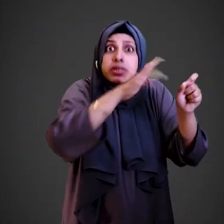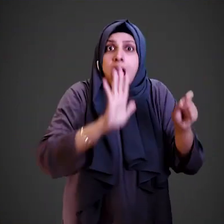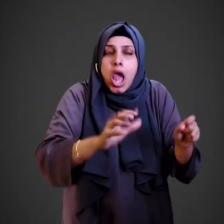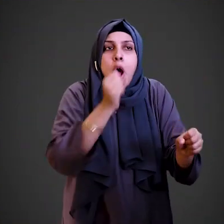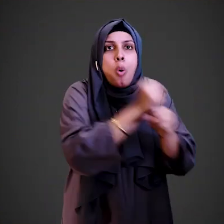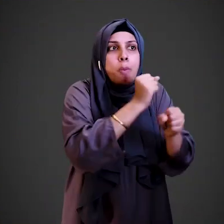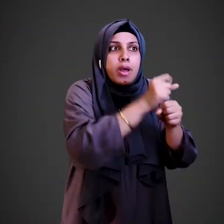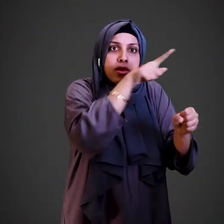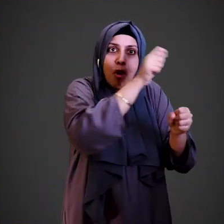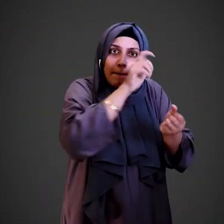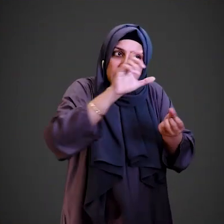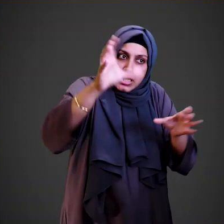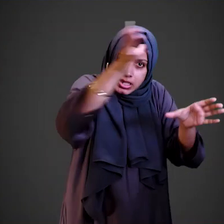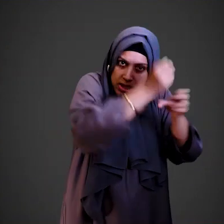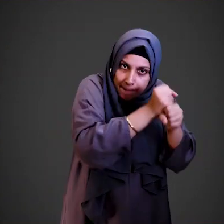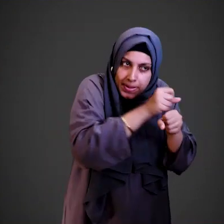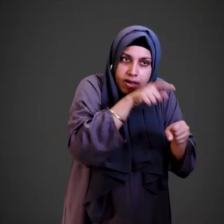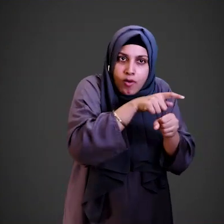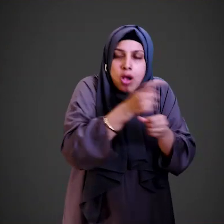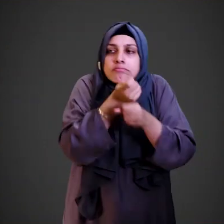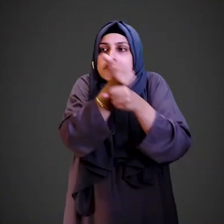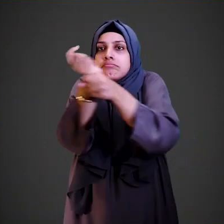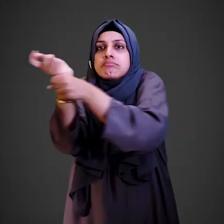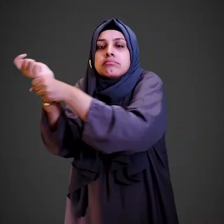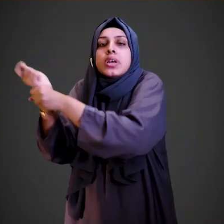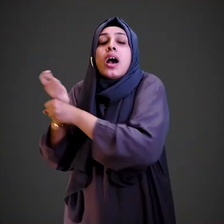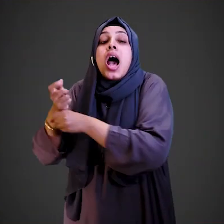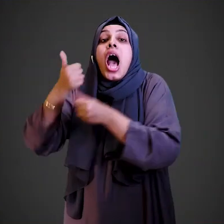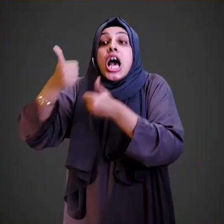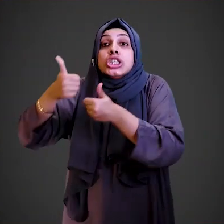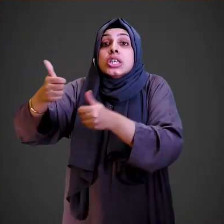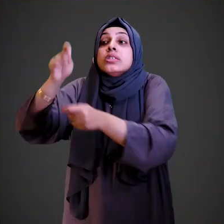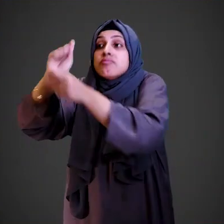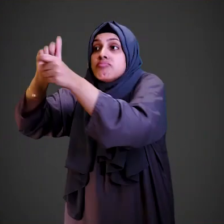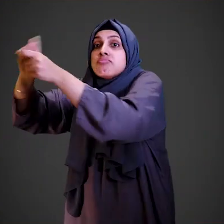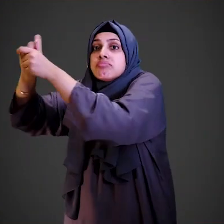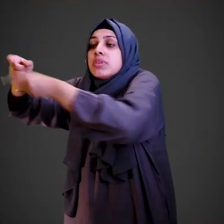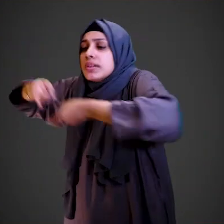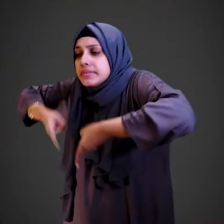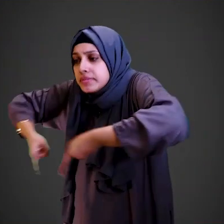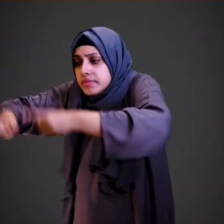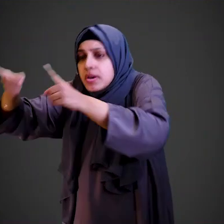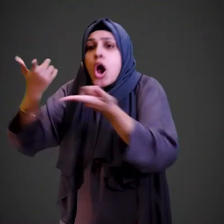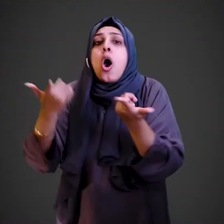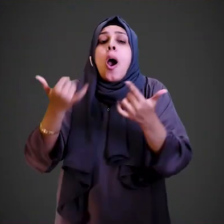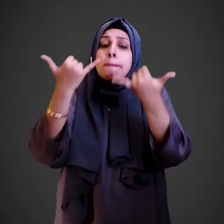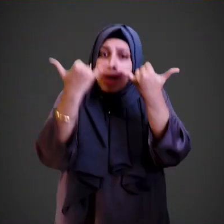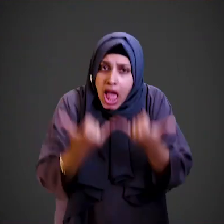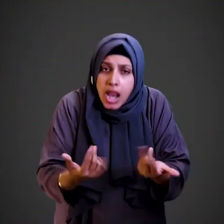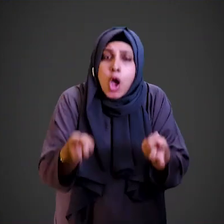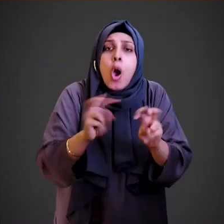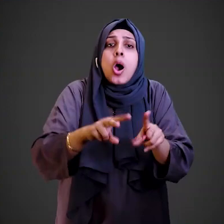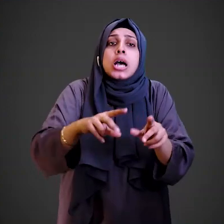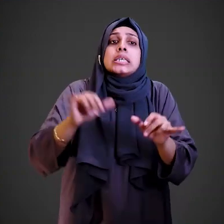हुकूमत इस रकम को तरक्याती कामों और तंजीमी ढांचे के इस्तेमाल